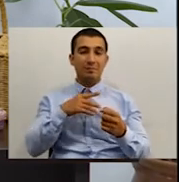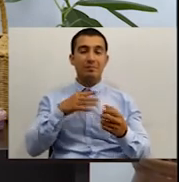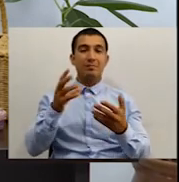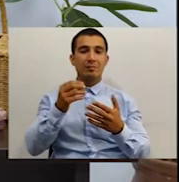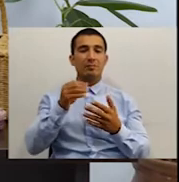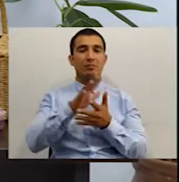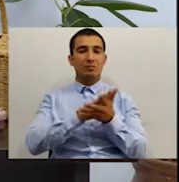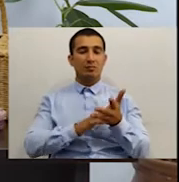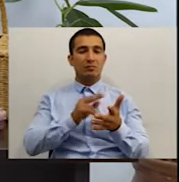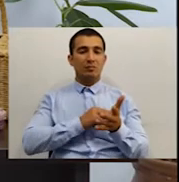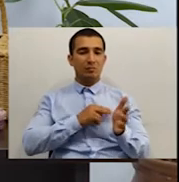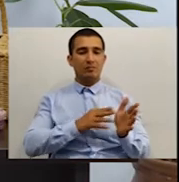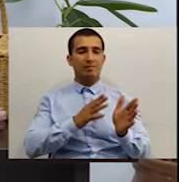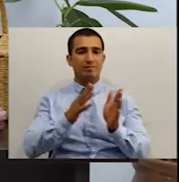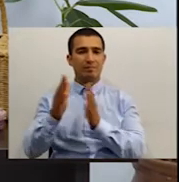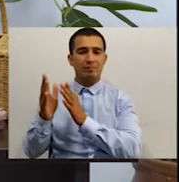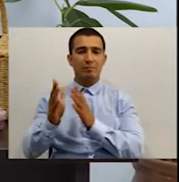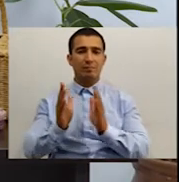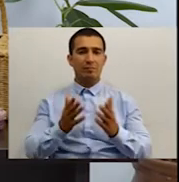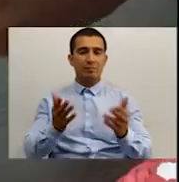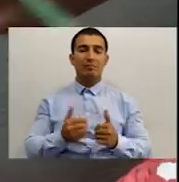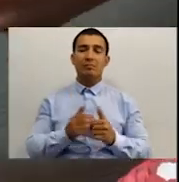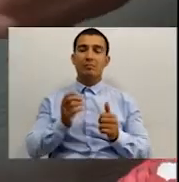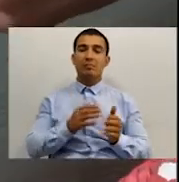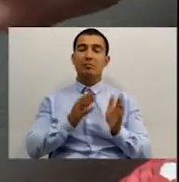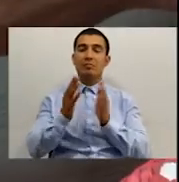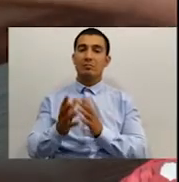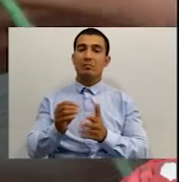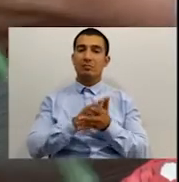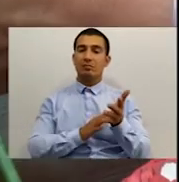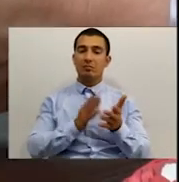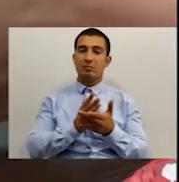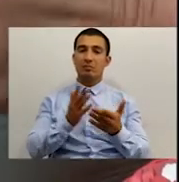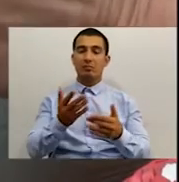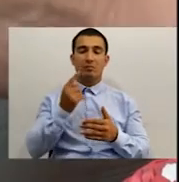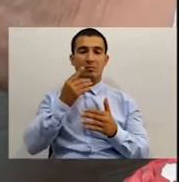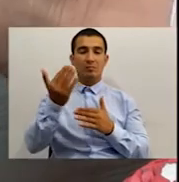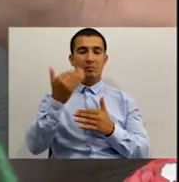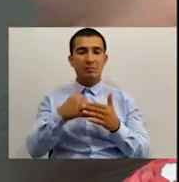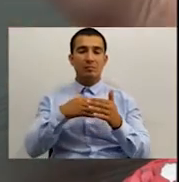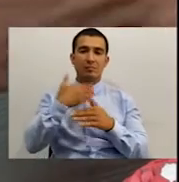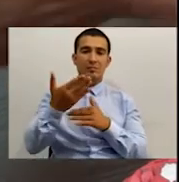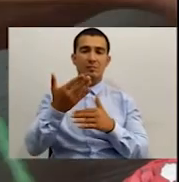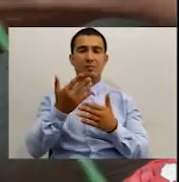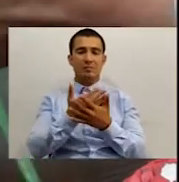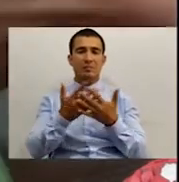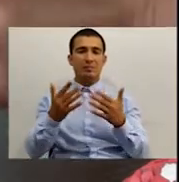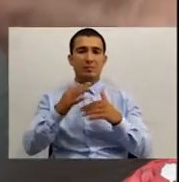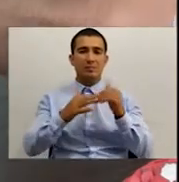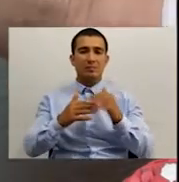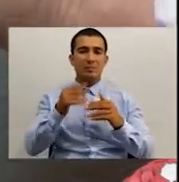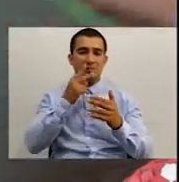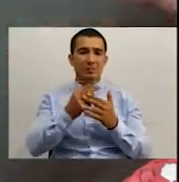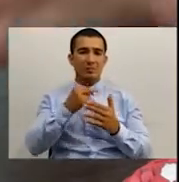Тегеден түшіріп, тепеге чықарамызы. Кейінгісіні тепеден, тегеден түшіріп, тепеге құтарамызы.